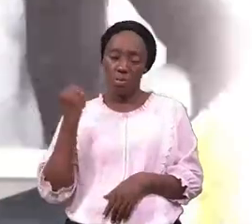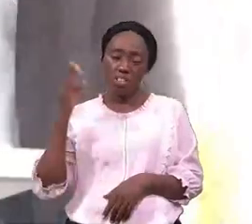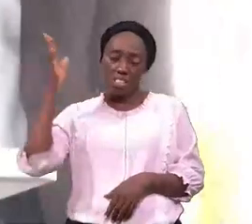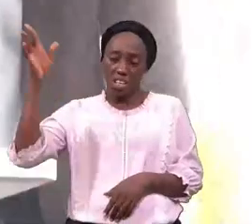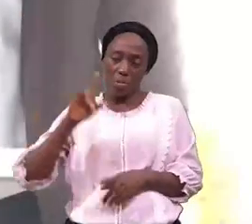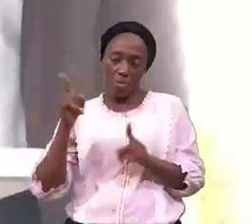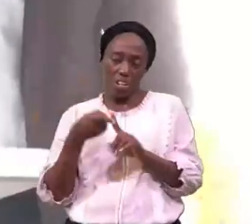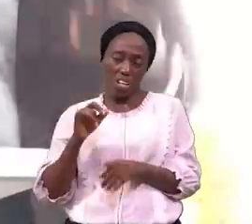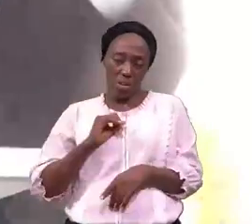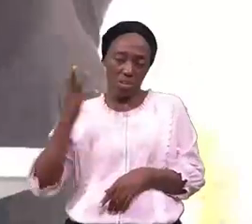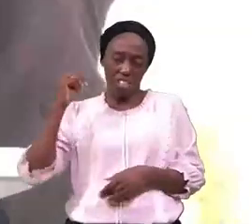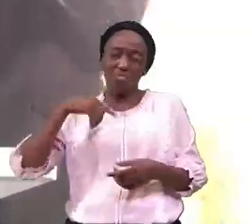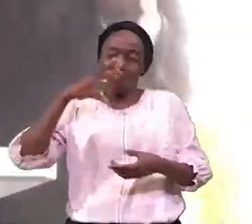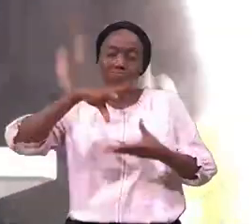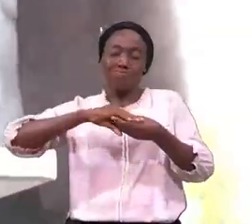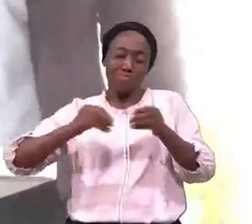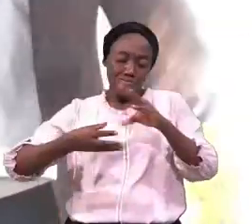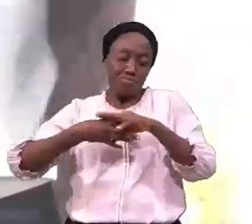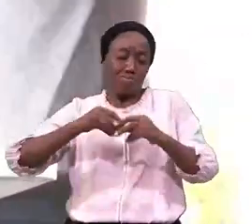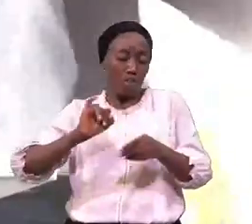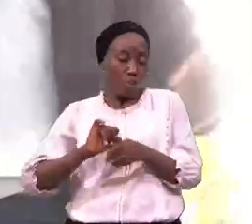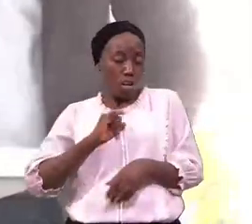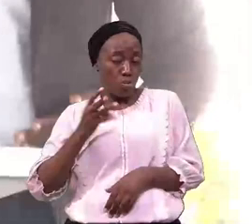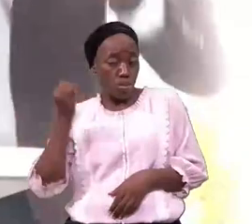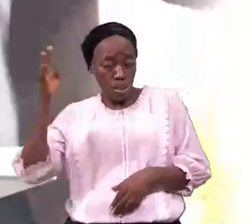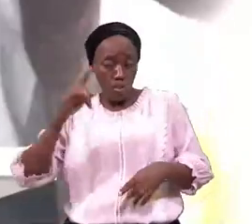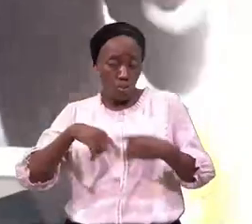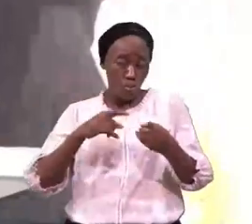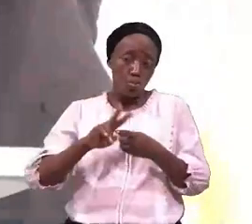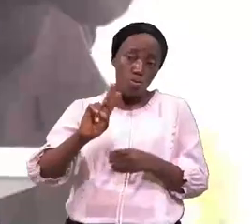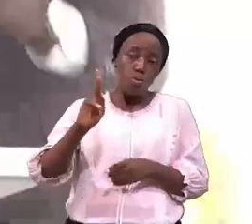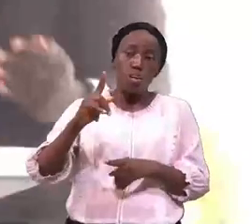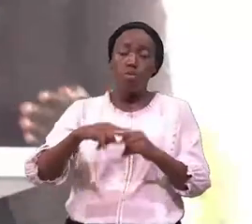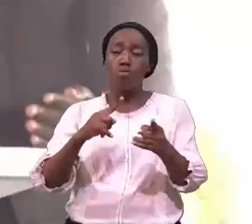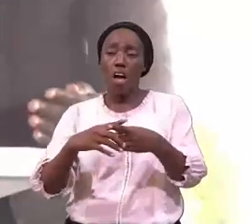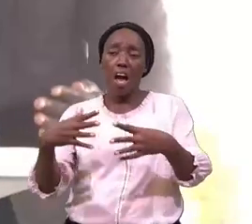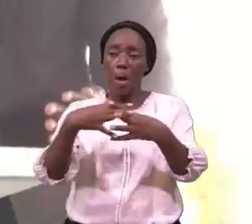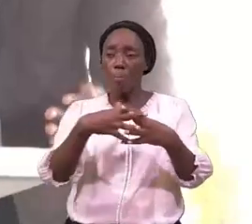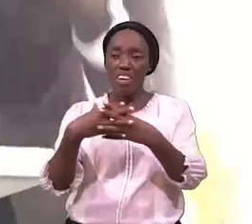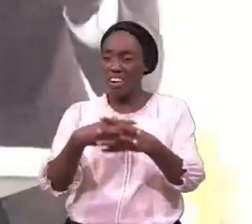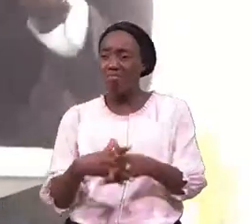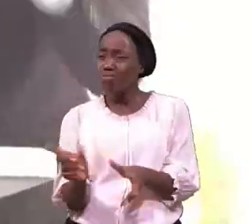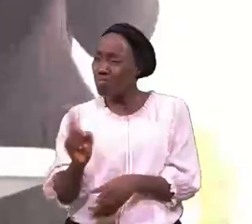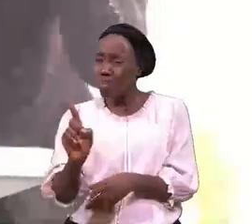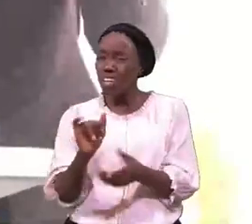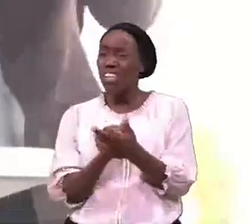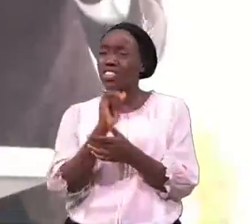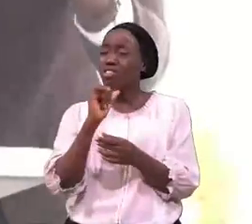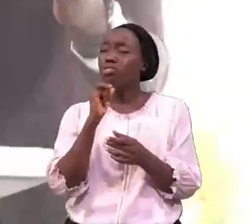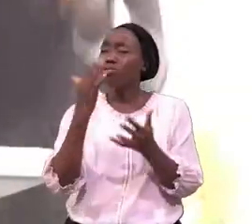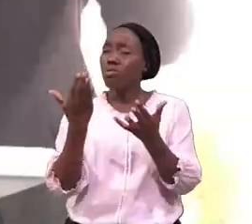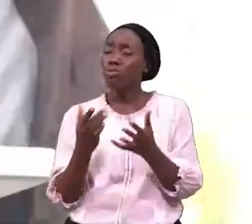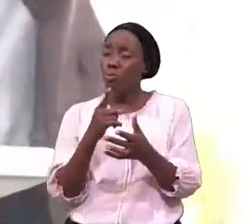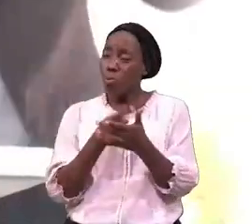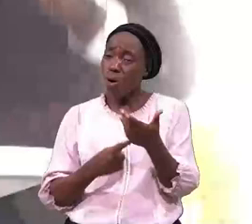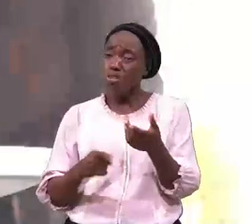Quand il était là-bas, quand il a visité là-bas, je suis allé aux États-Unis, en Amérique. Ce n'est pas ce que Dieu veut que nous prêchons. Prêche